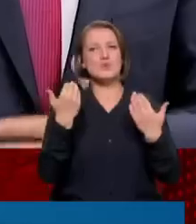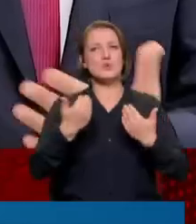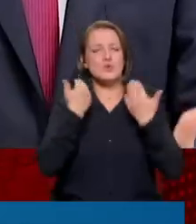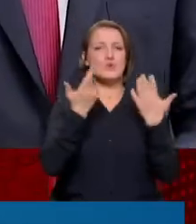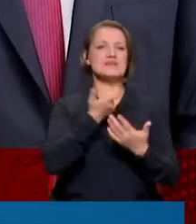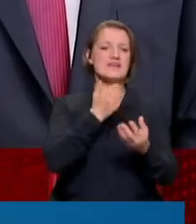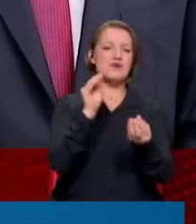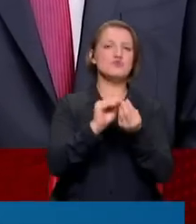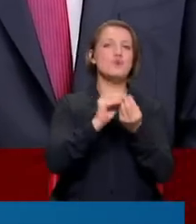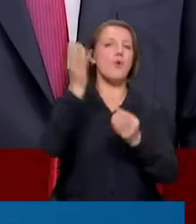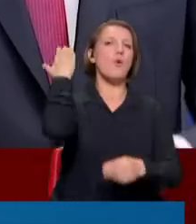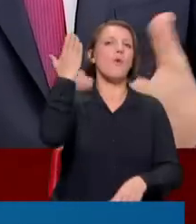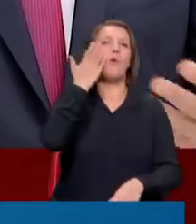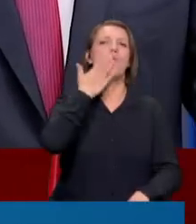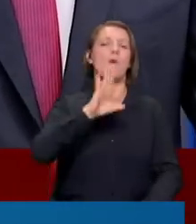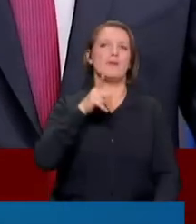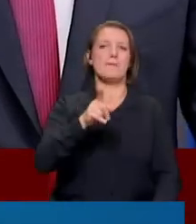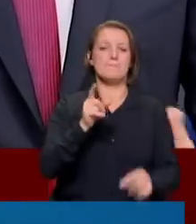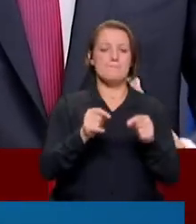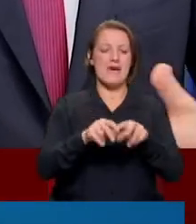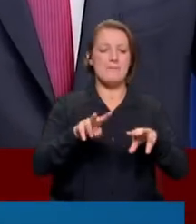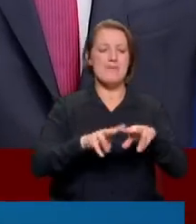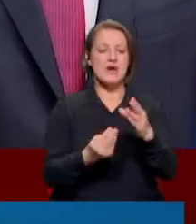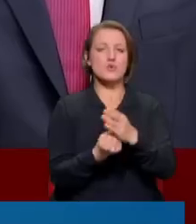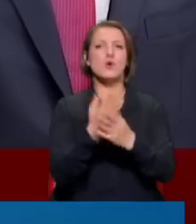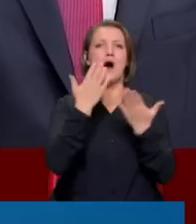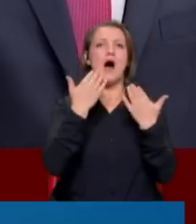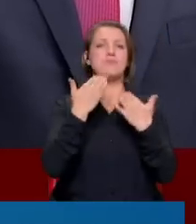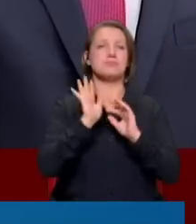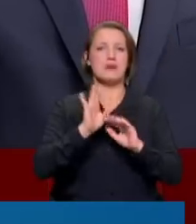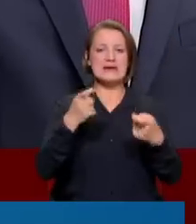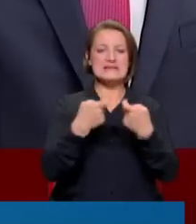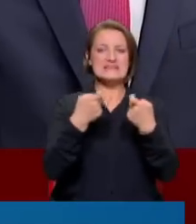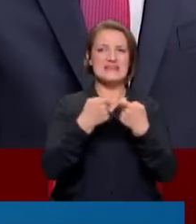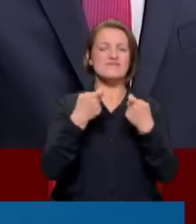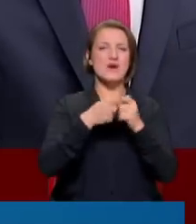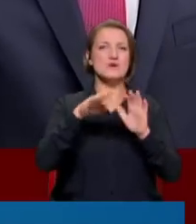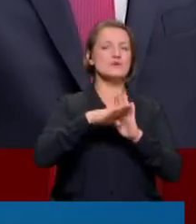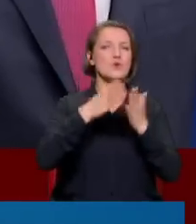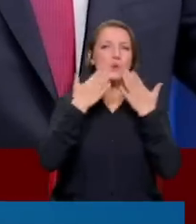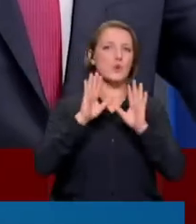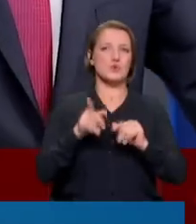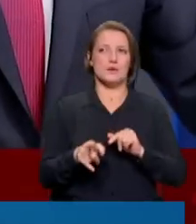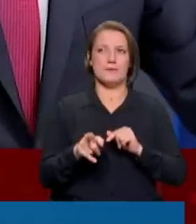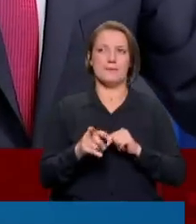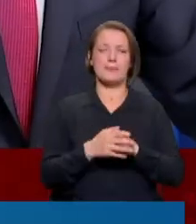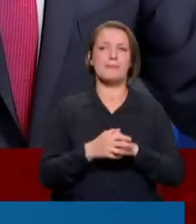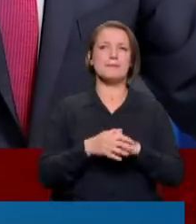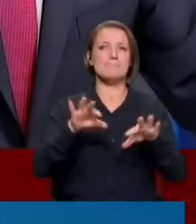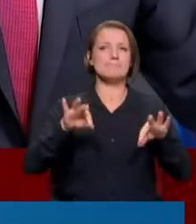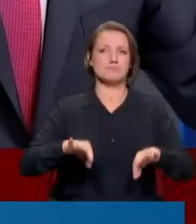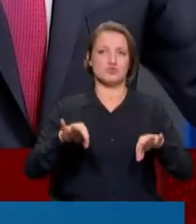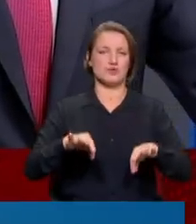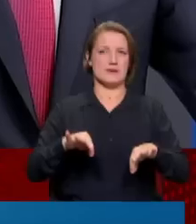da savaş suçları yoktu Daha bir birle Milletler kurulmamıştır ve savaş etiği de yoktu şimdi